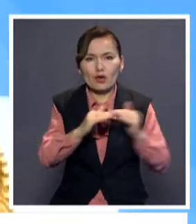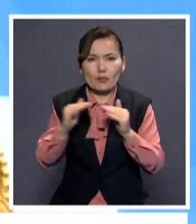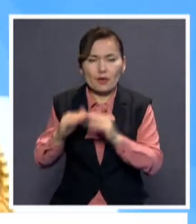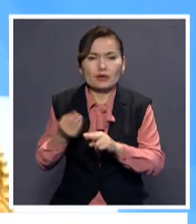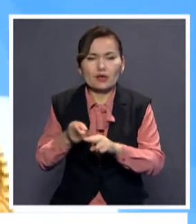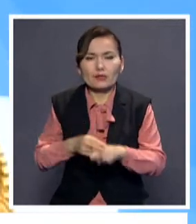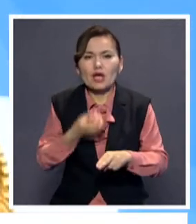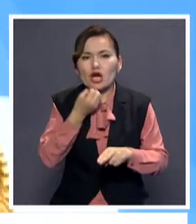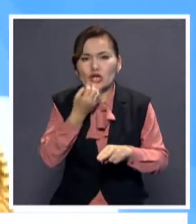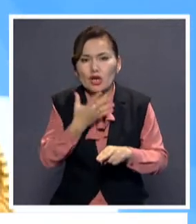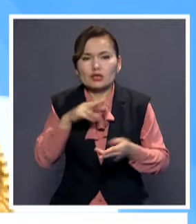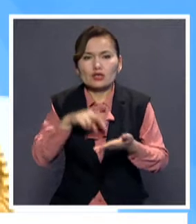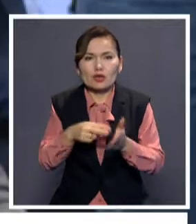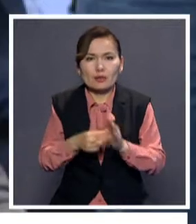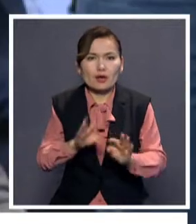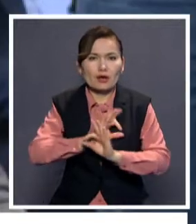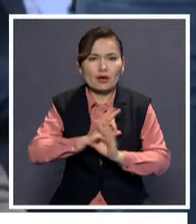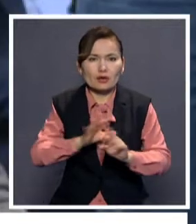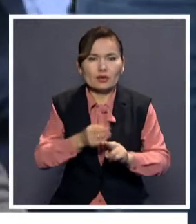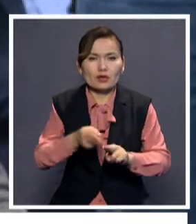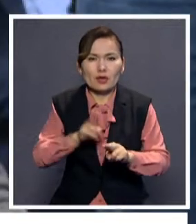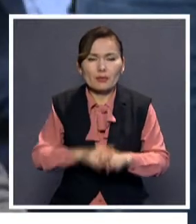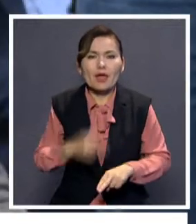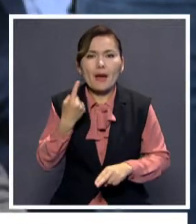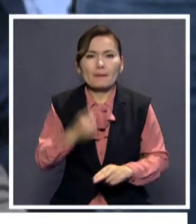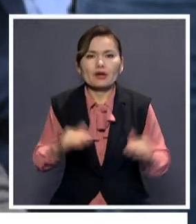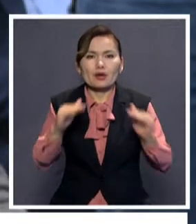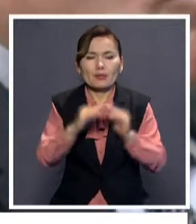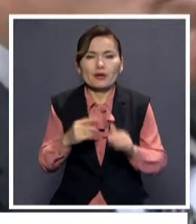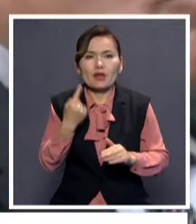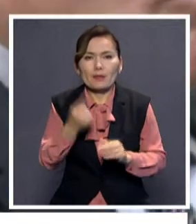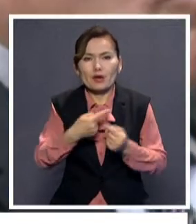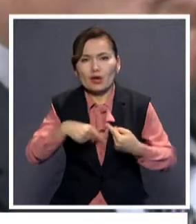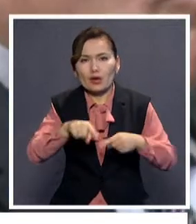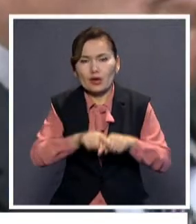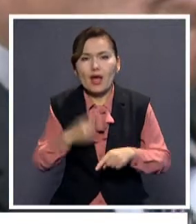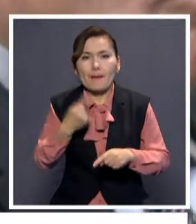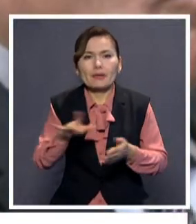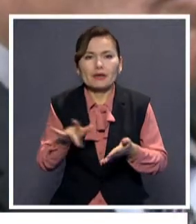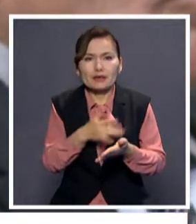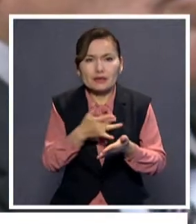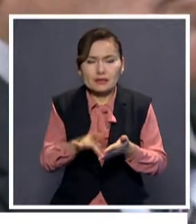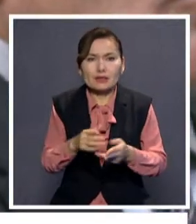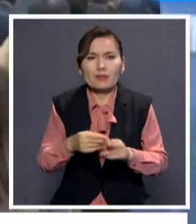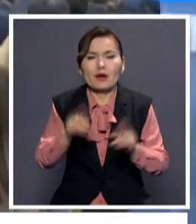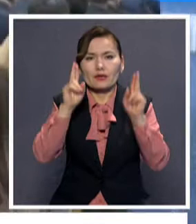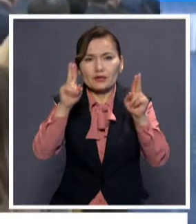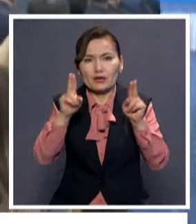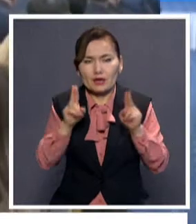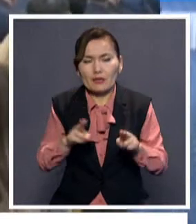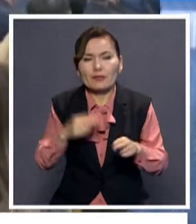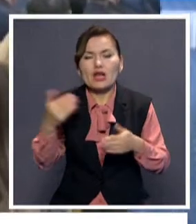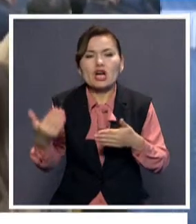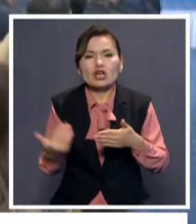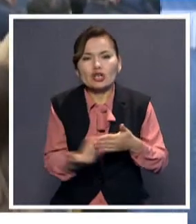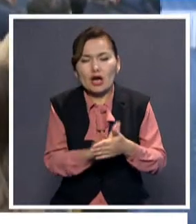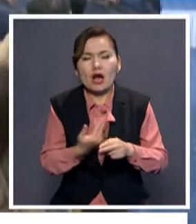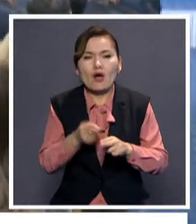тың жоспарлармен бөлісті. Солардың бірі бір үй, бір ұйым, бір есеп қағидасы бойынша көп пәтерлі үйлерді басқарудың жаңа